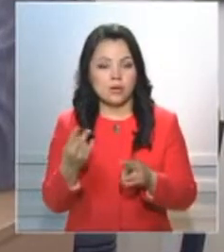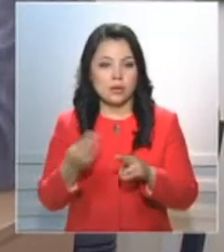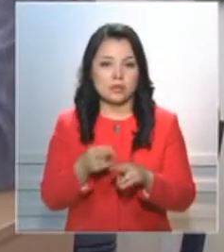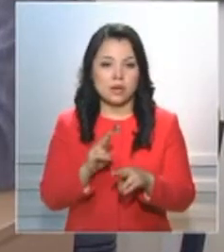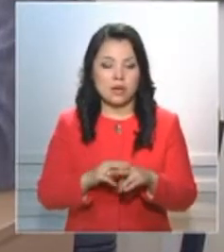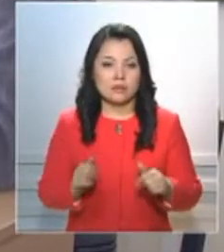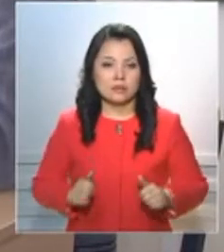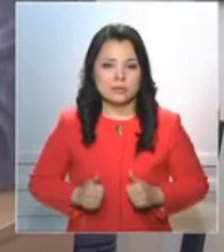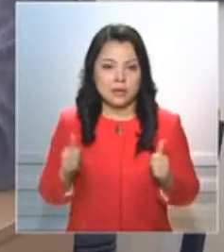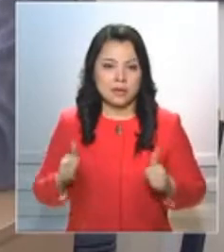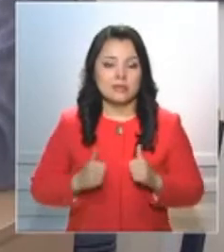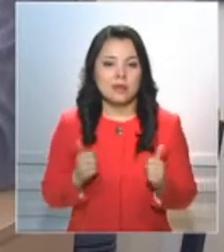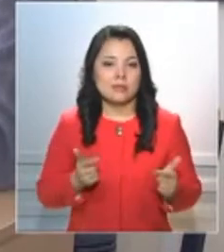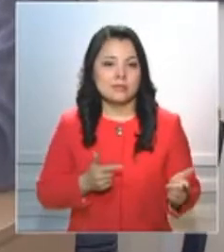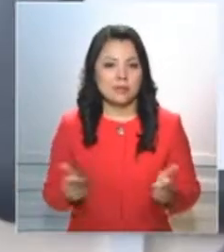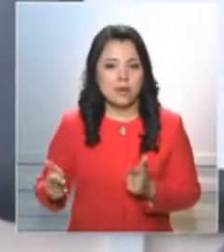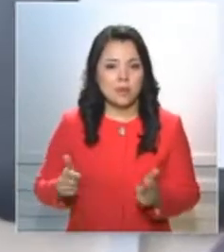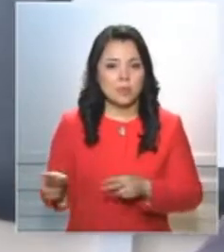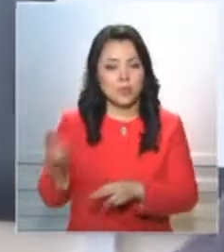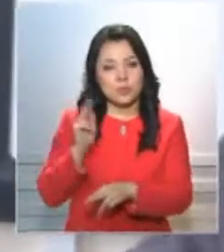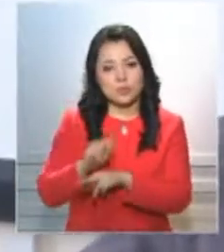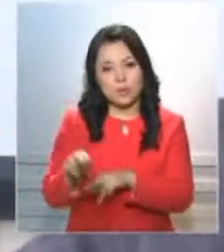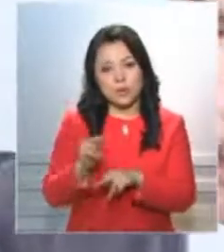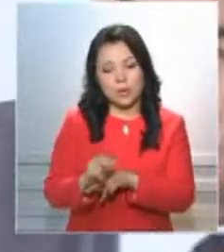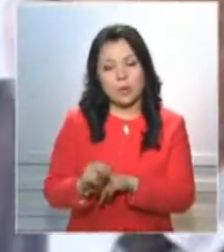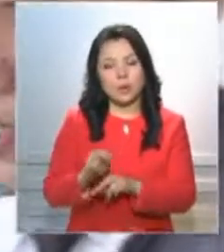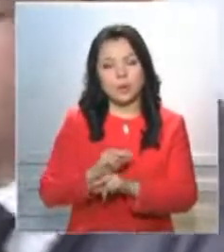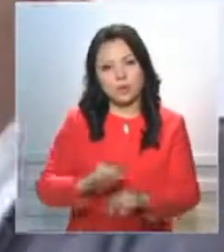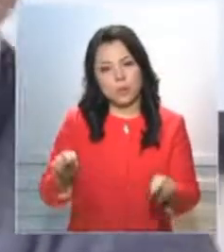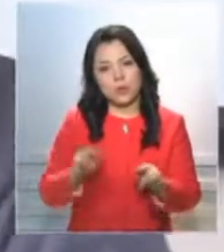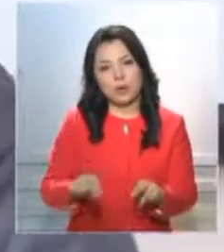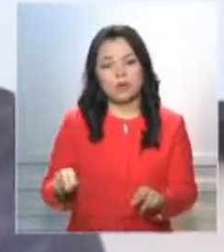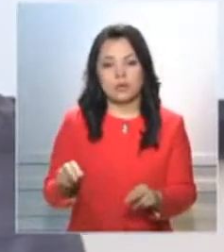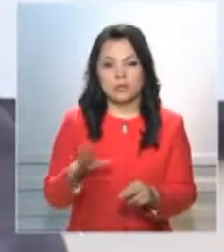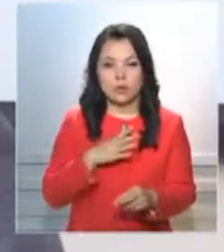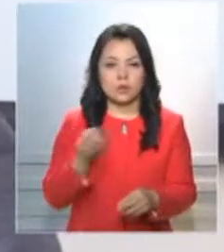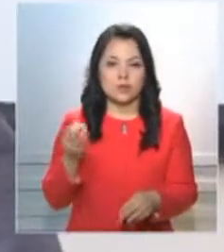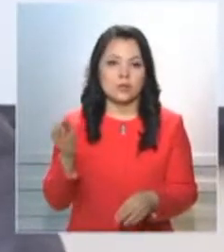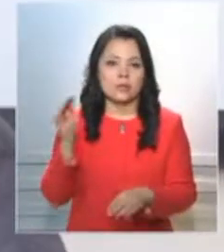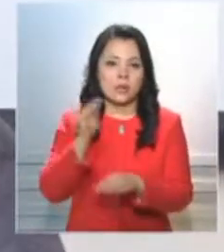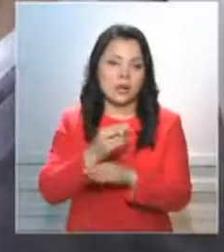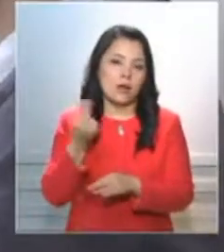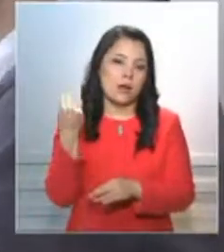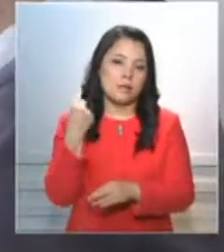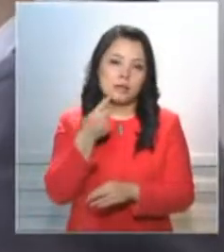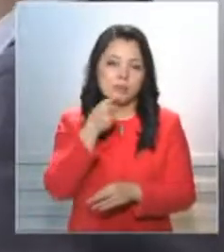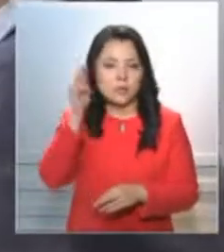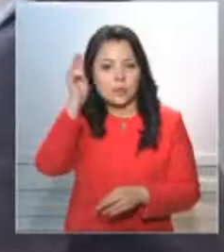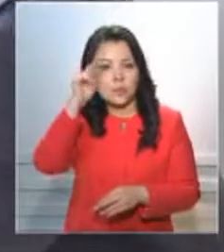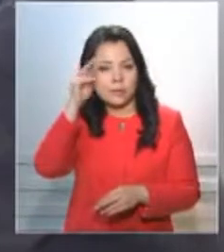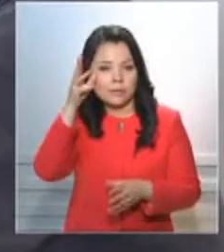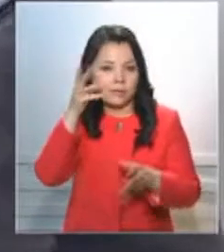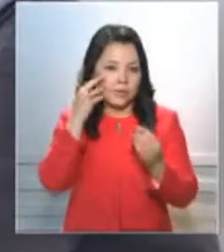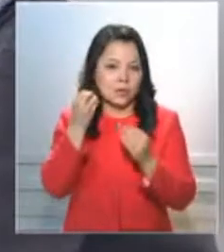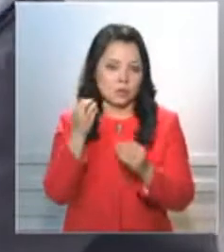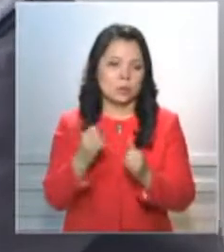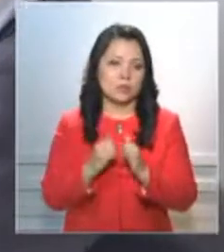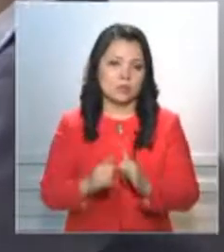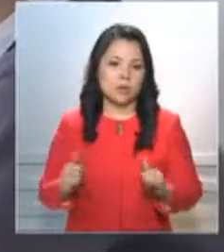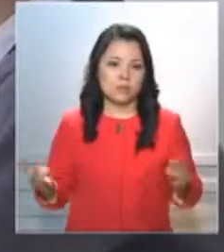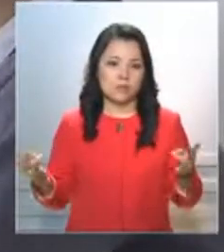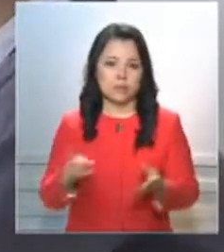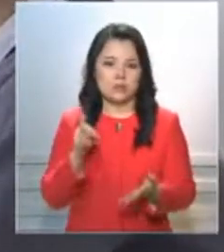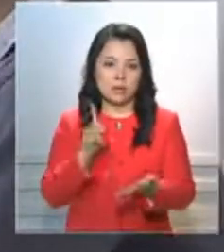алуға қарқынды дайындық жүріп жатыр. Мұғалімдер мен оқушылар қосымша ағылшын тілі курстарына қатысып, білімін шыңдауда.